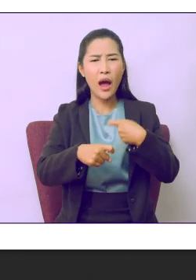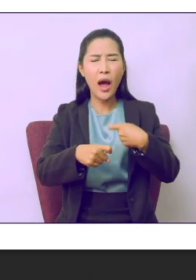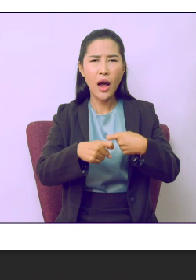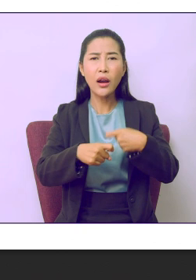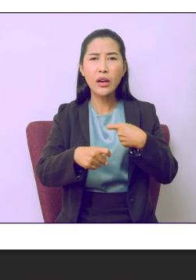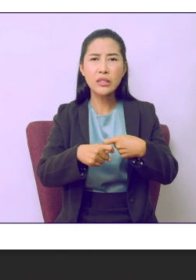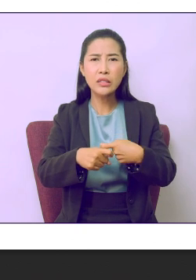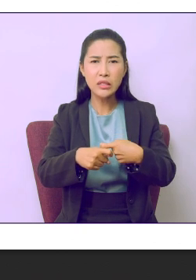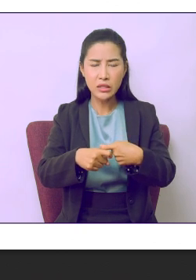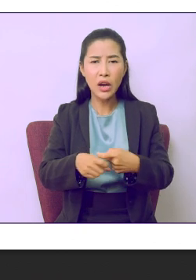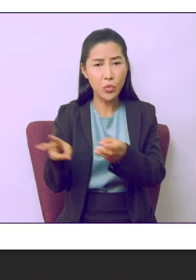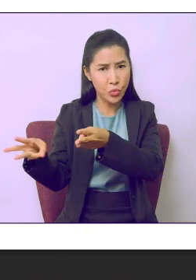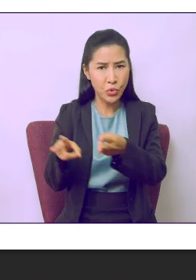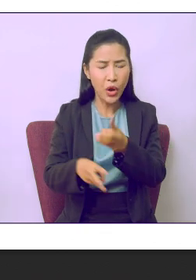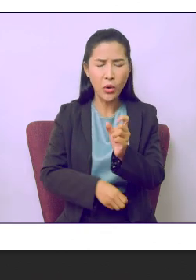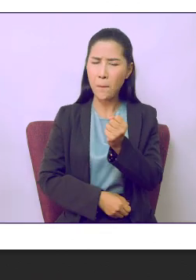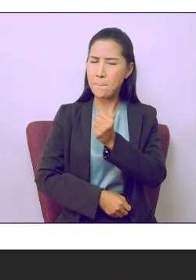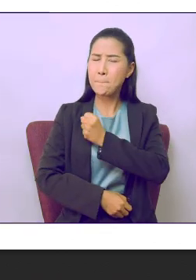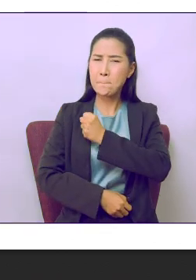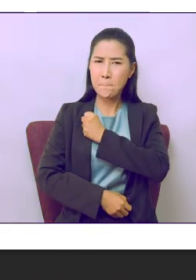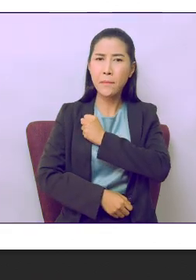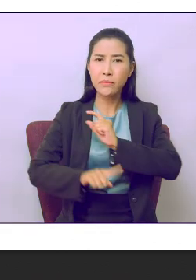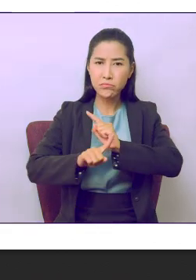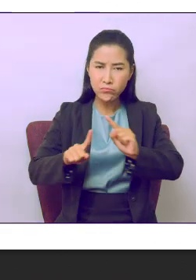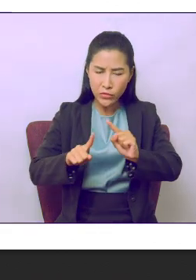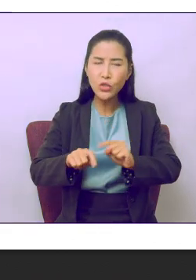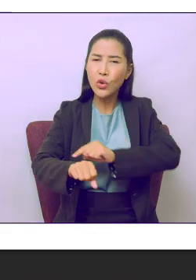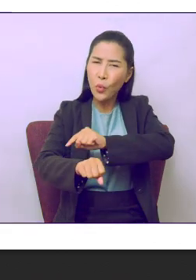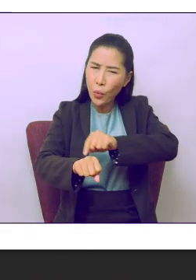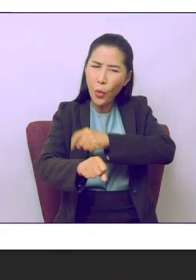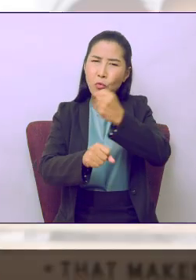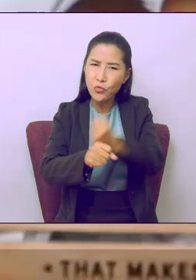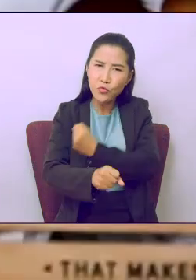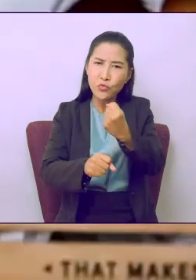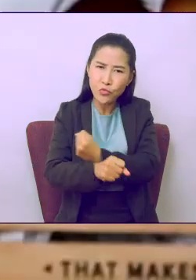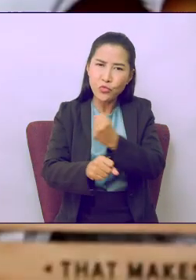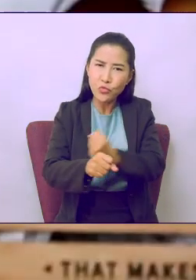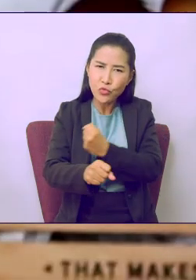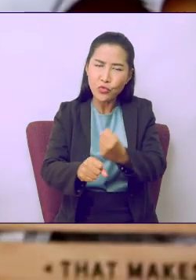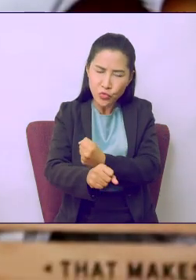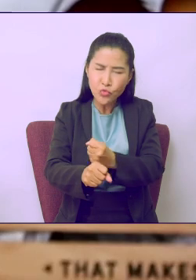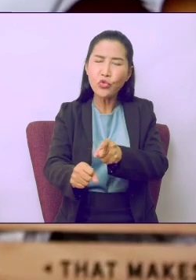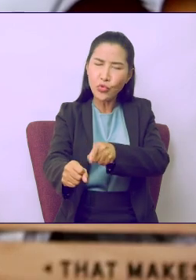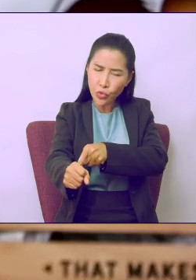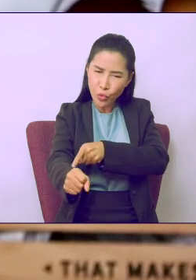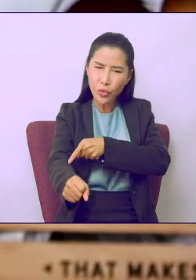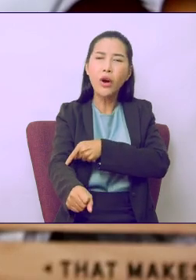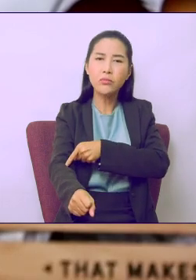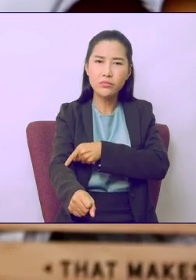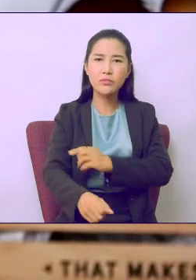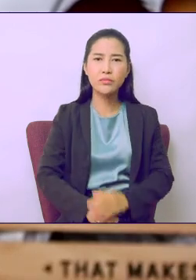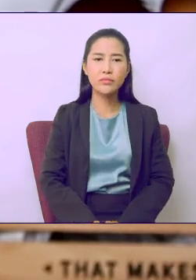นึงนะครับก็คือก็คือมีผลมีผลตอบรับแน่แต่ต้องใช้เวลานะครับ